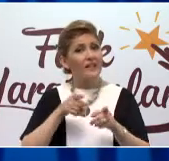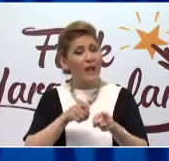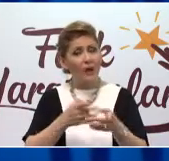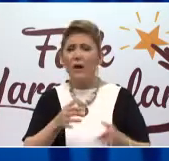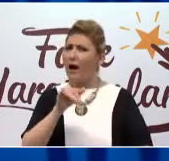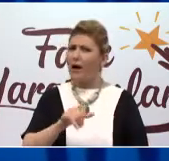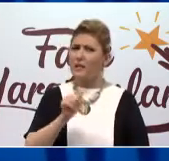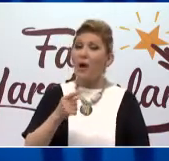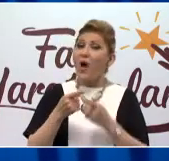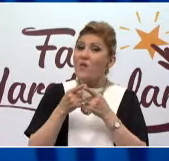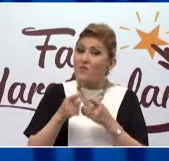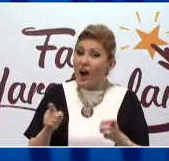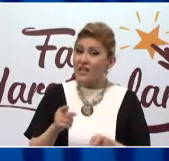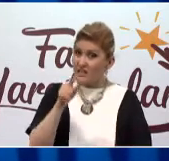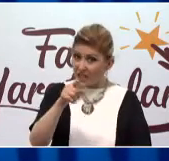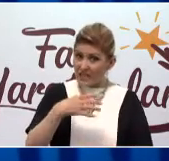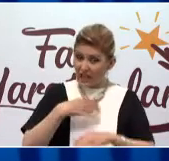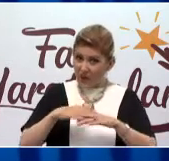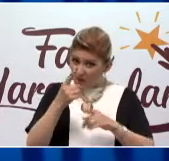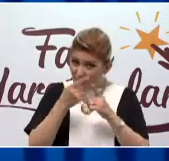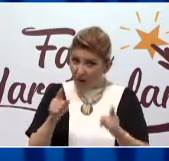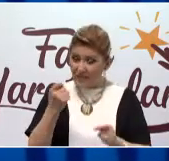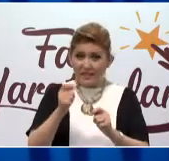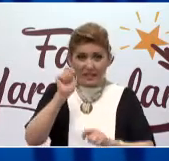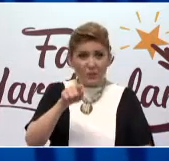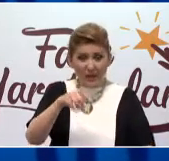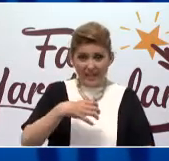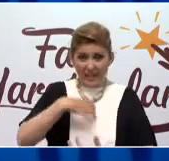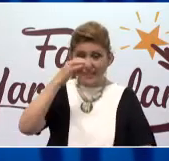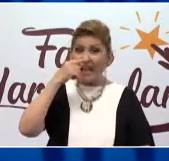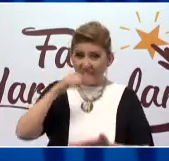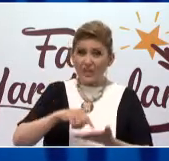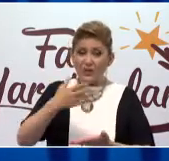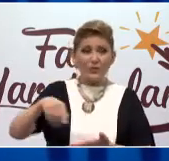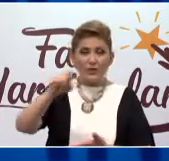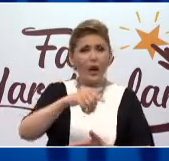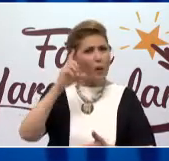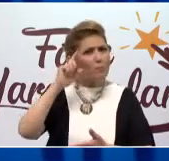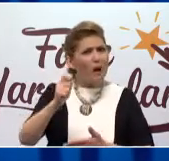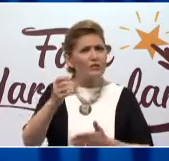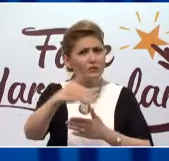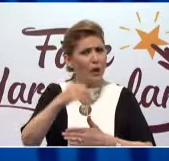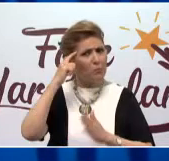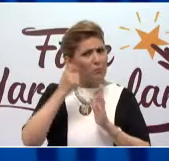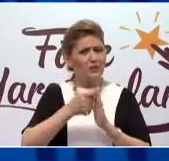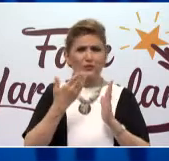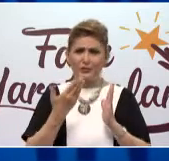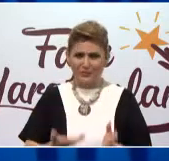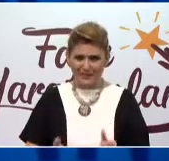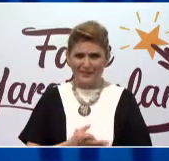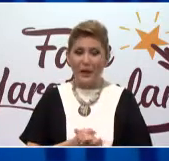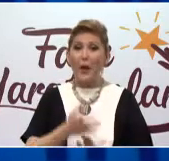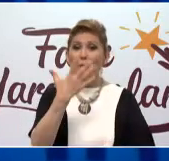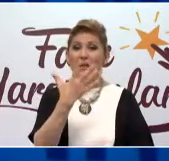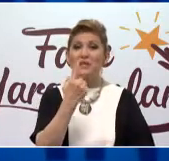Aynı zamanda fark yaratan birisiyseniz ya da birisi olduğuna inanıyorsanız çevrenizde başvurabilirsiniz. Onları da önerebilirsiniz.